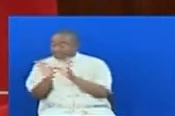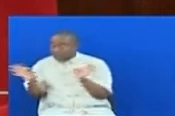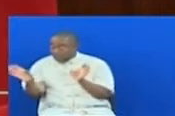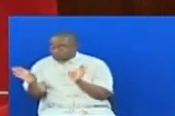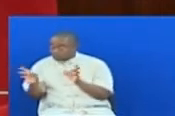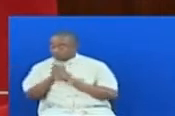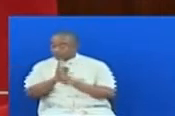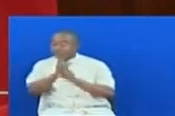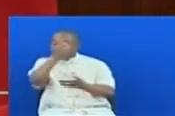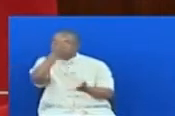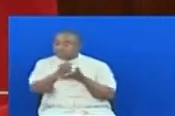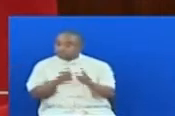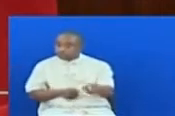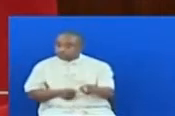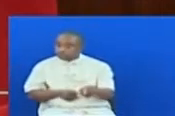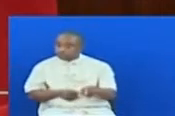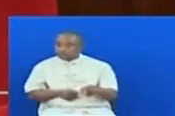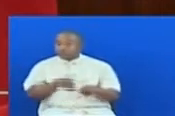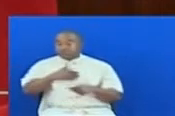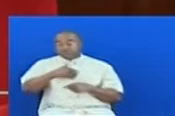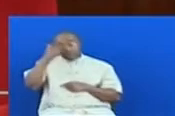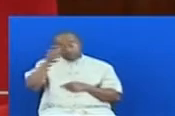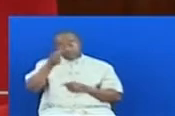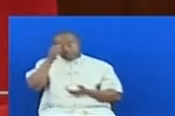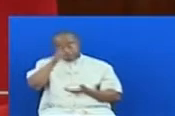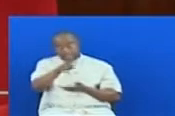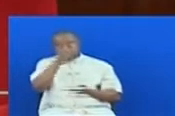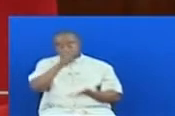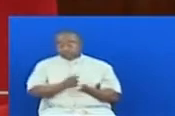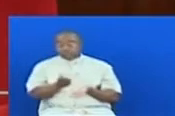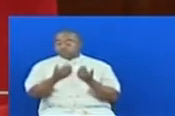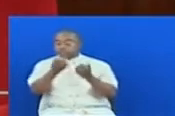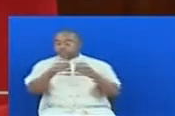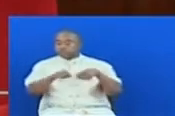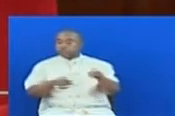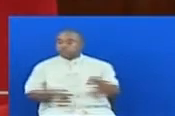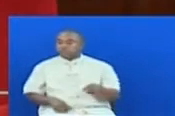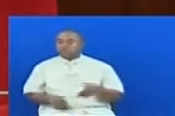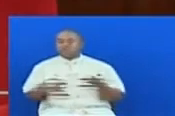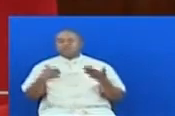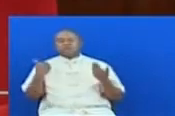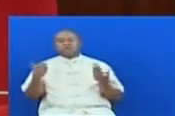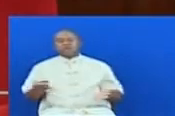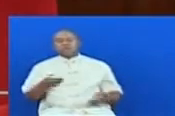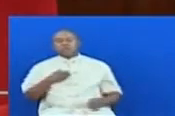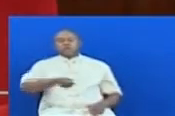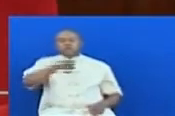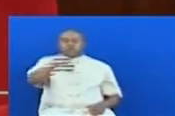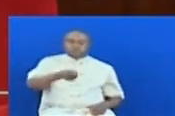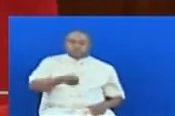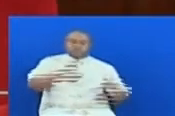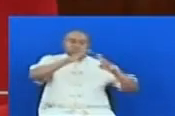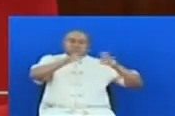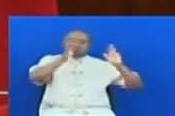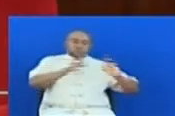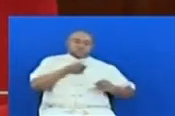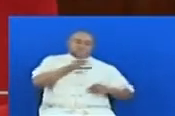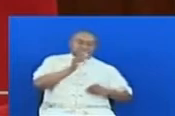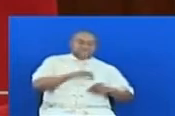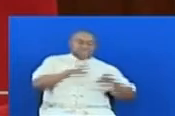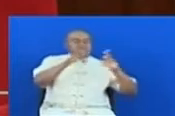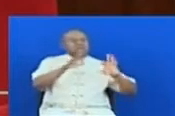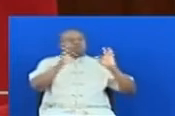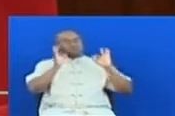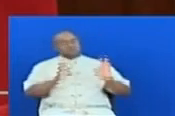ya bunge yanaweza yakawa yanafanyiwa kazi. Badala yake hapa tutaishia tu kumpongeza CAG, taarifa yake